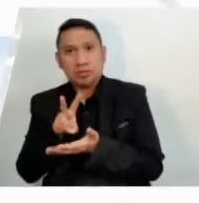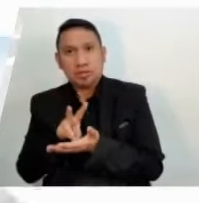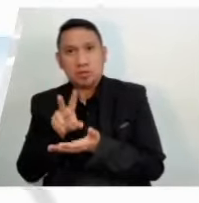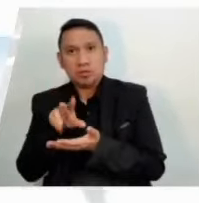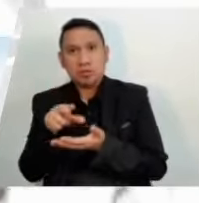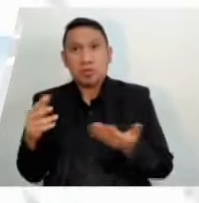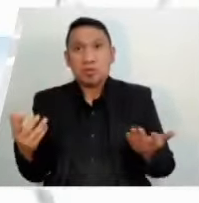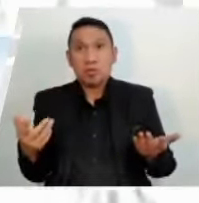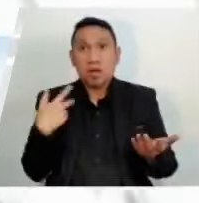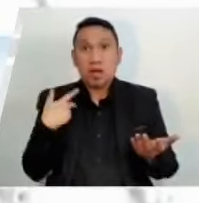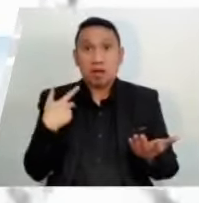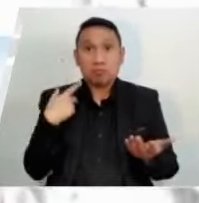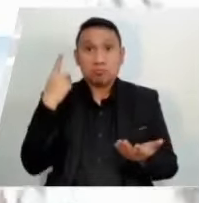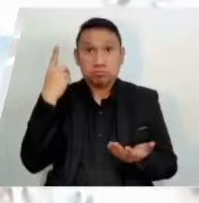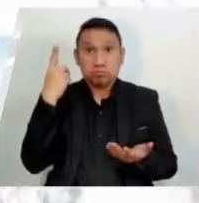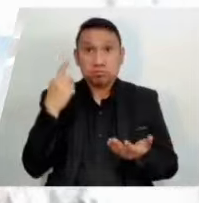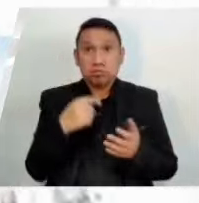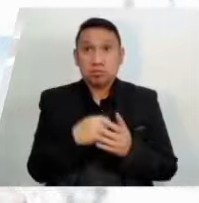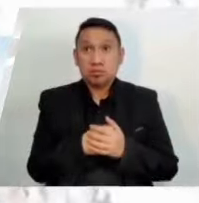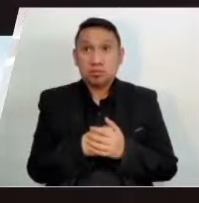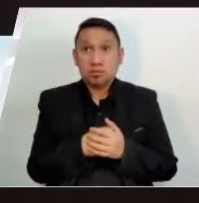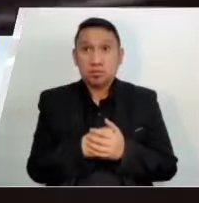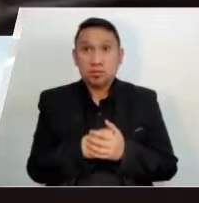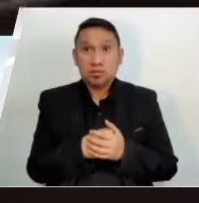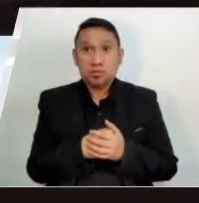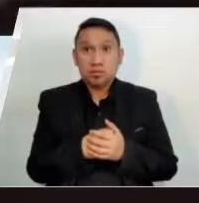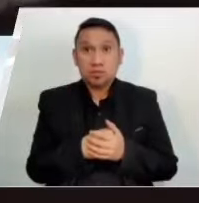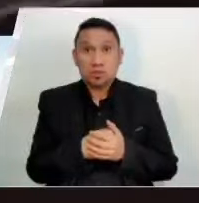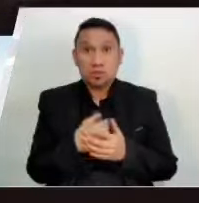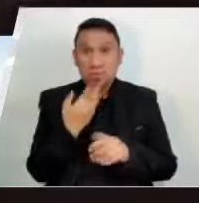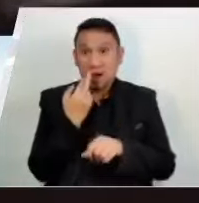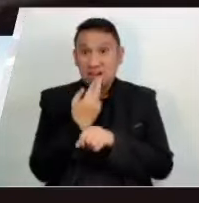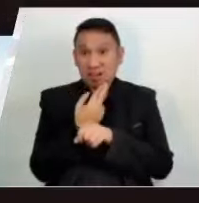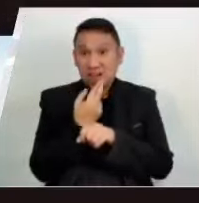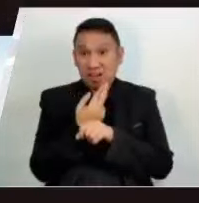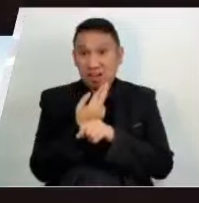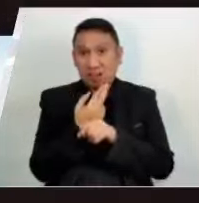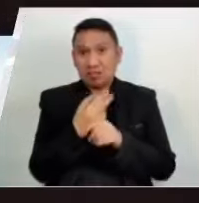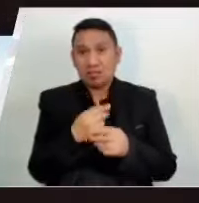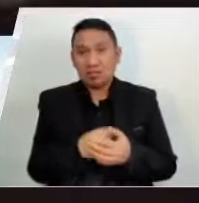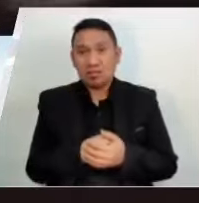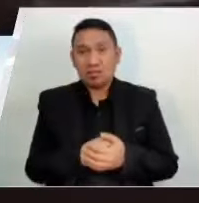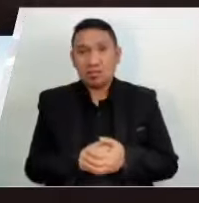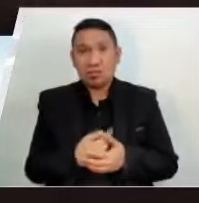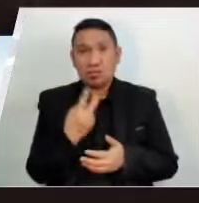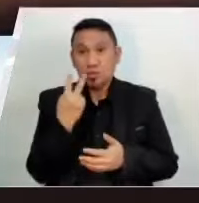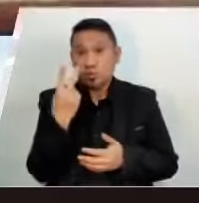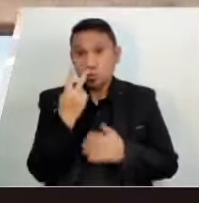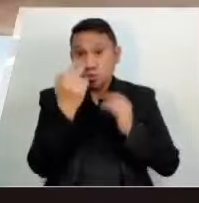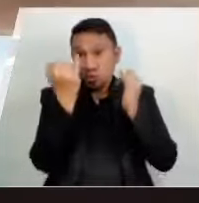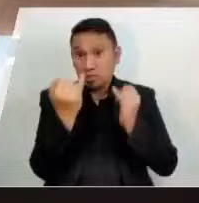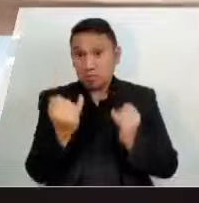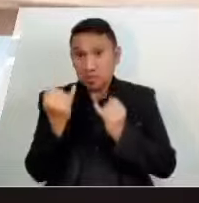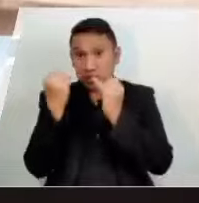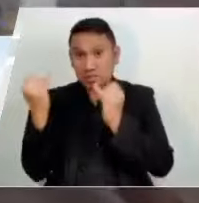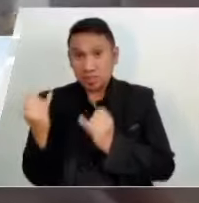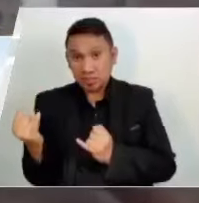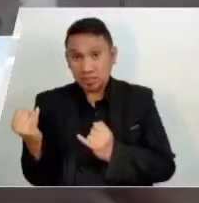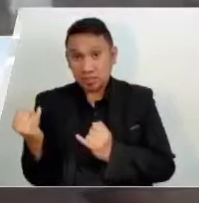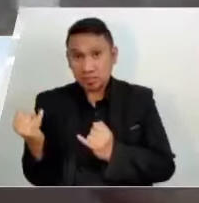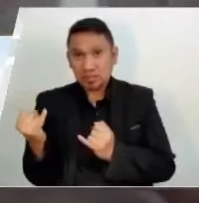bato mula sa pader ng Santa Monica Church. Dalawang imahe ng santo ang natumbaroon. Ayon sa caretaker ng